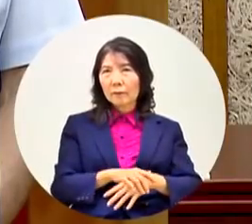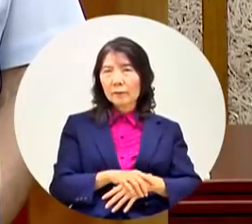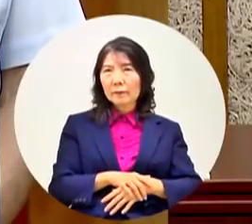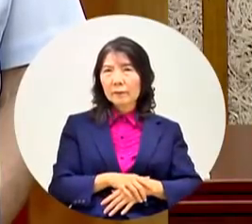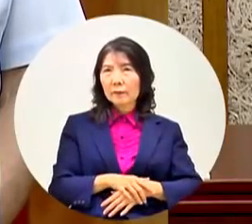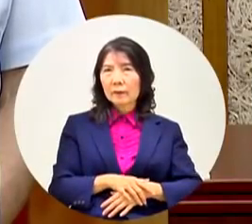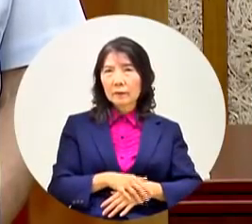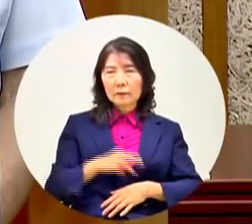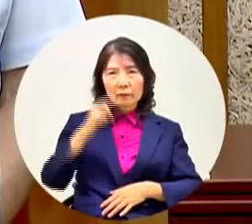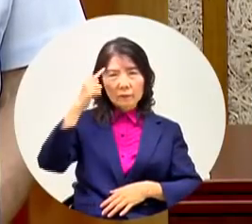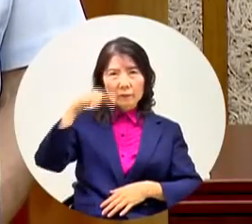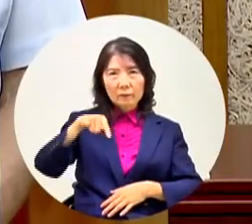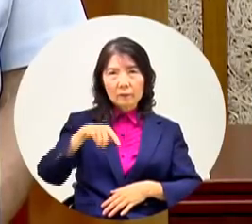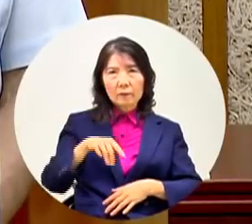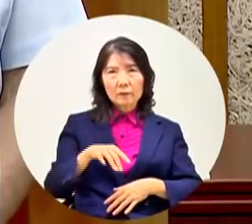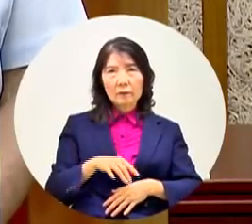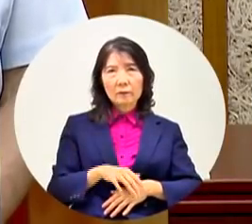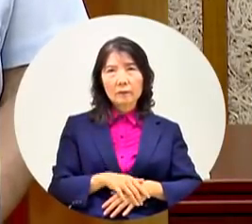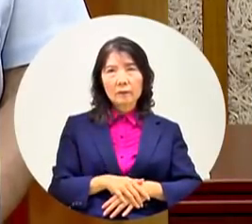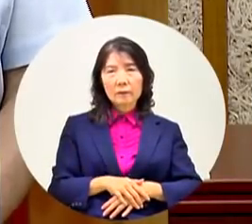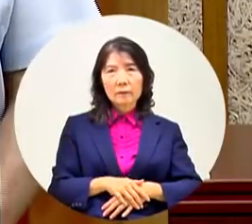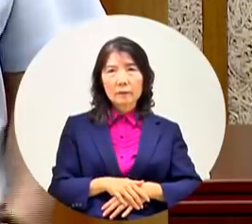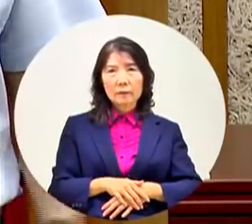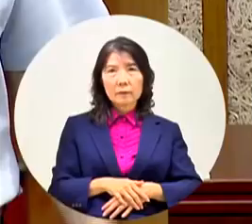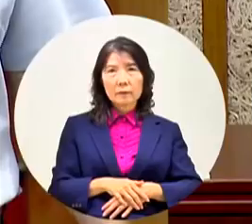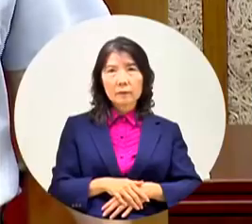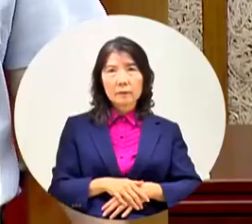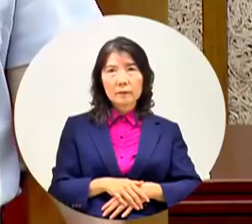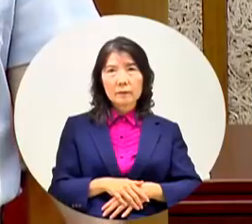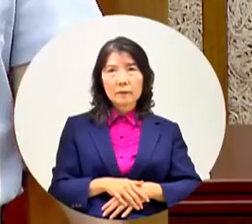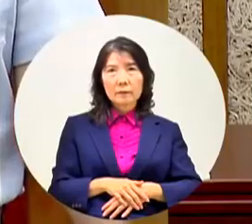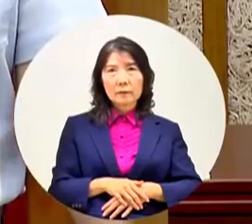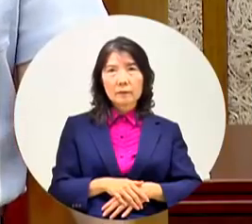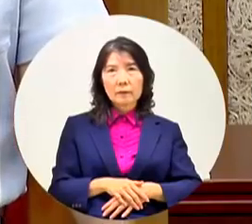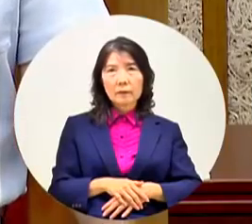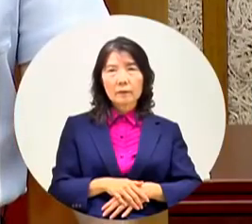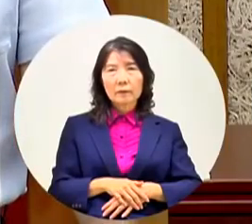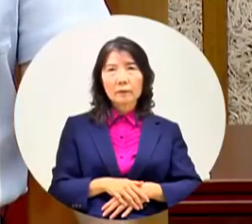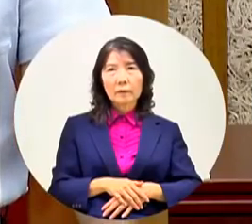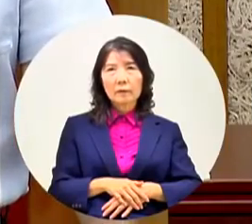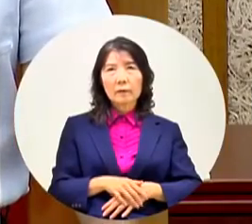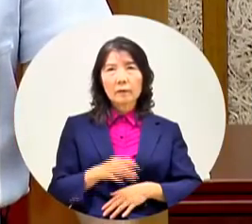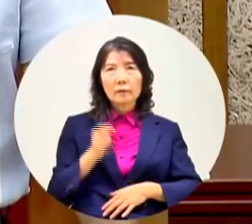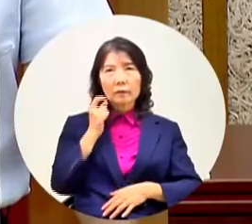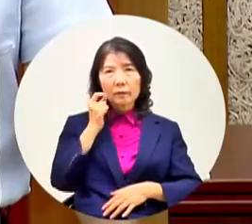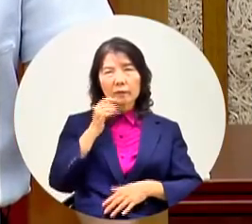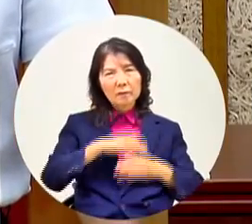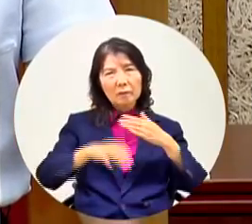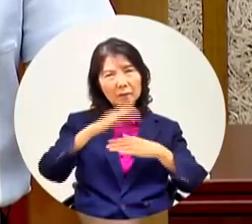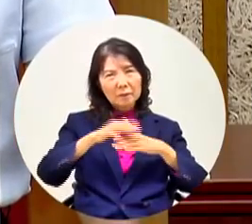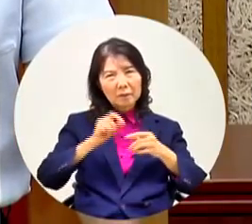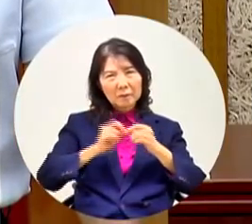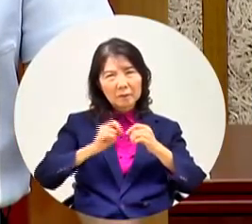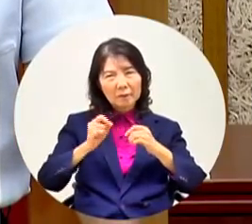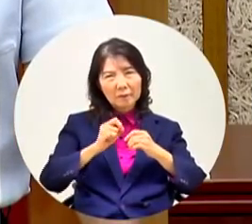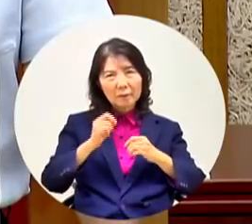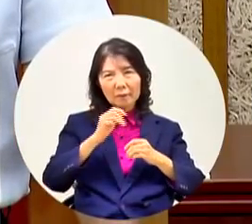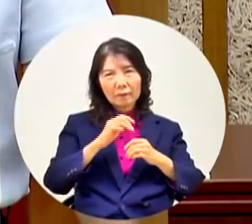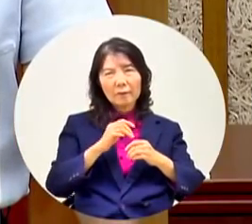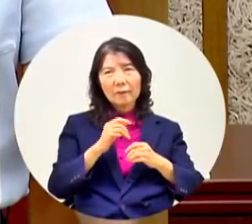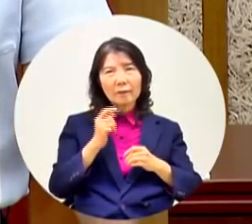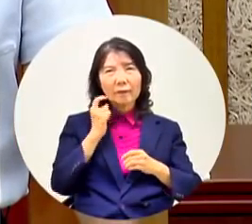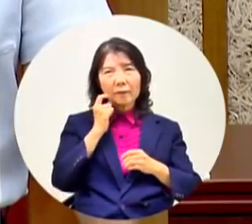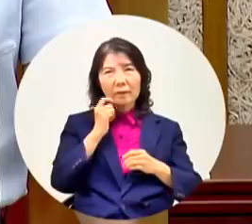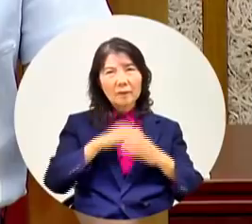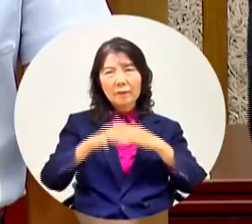觉得说以目前来说它比较没有办法达到我们当初设定的效果，所以我们那时候是想说有没有